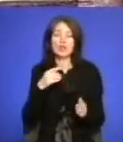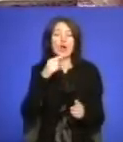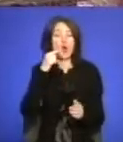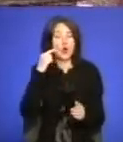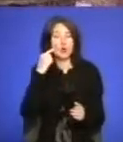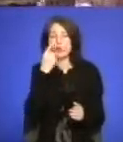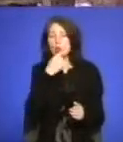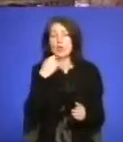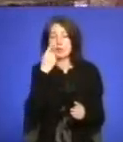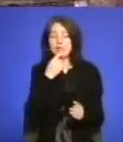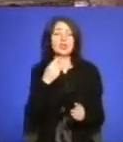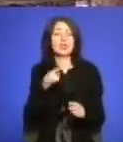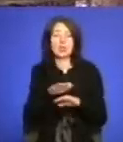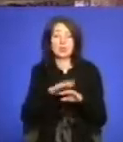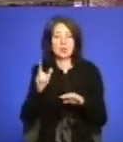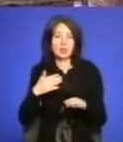поважаємо любимо традиції свого народу і